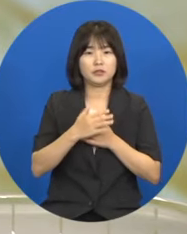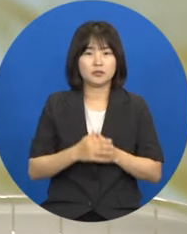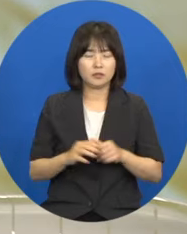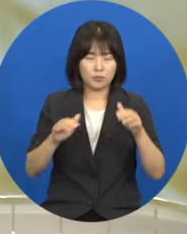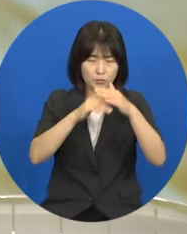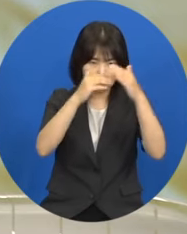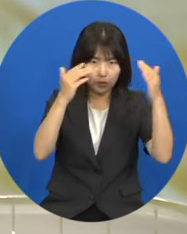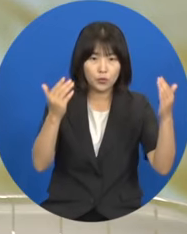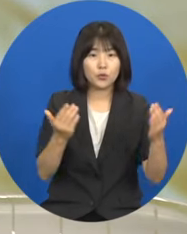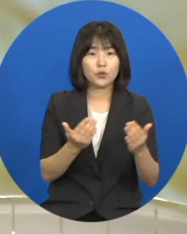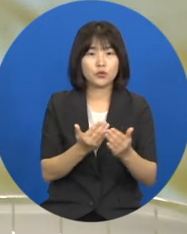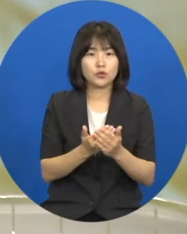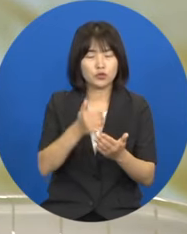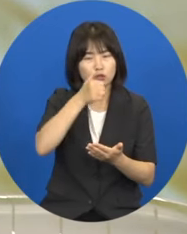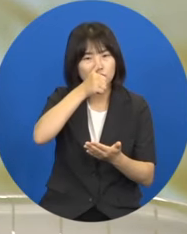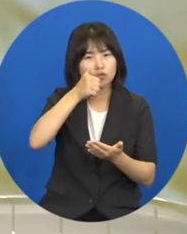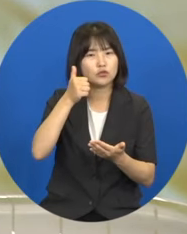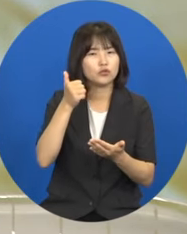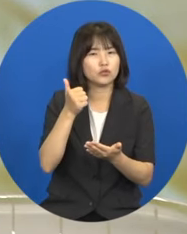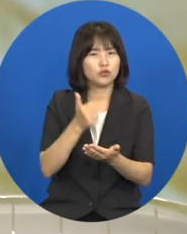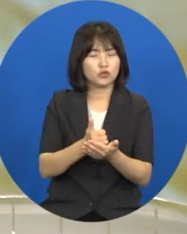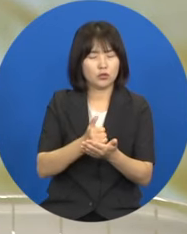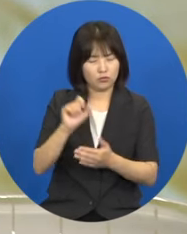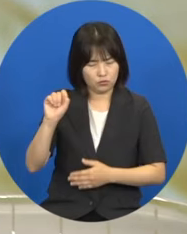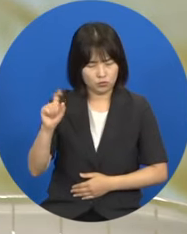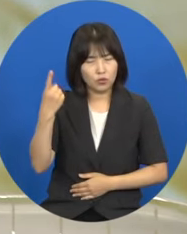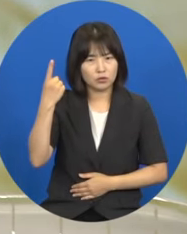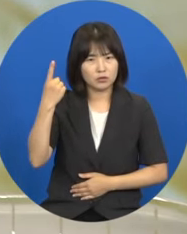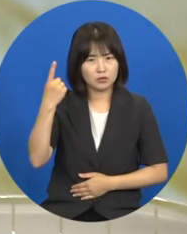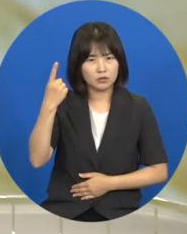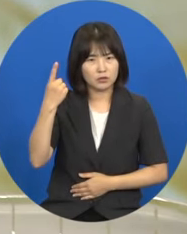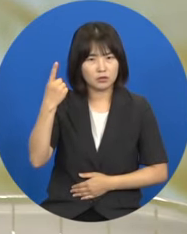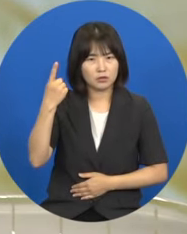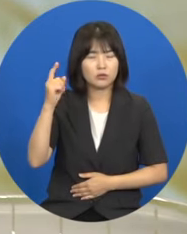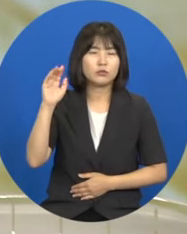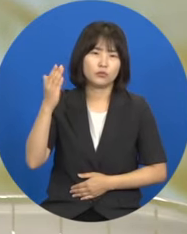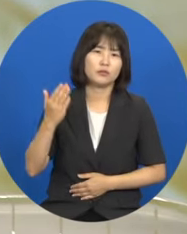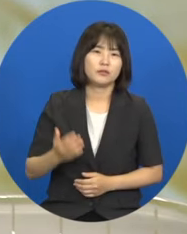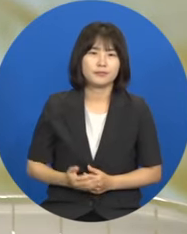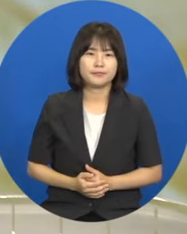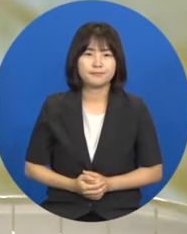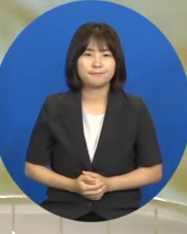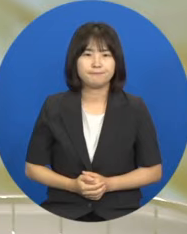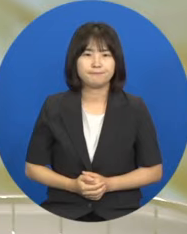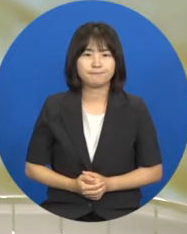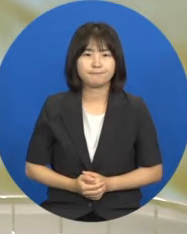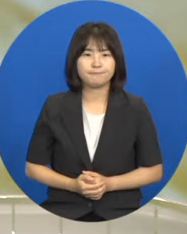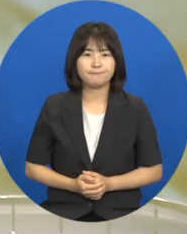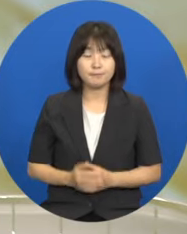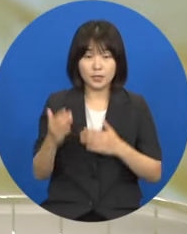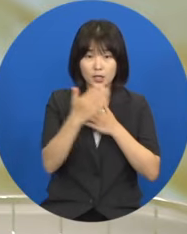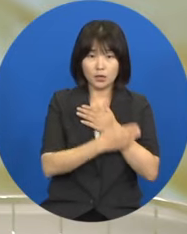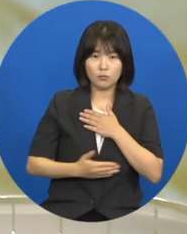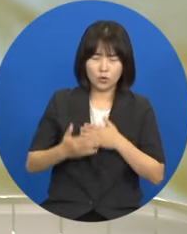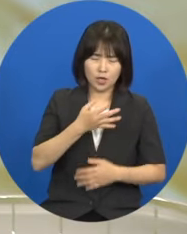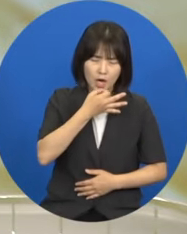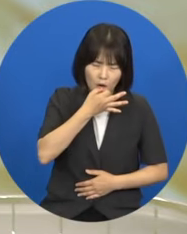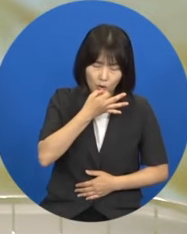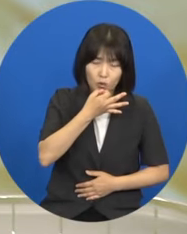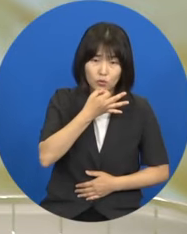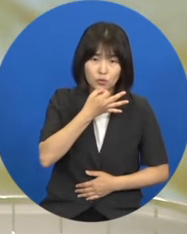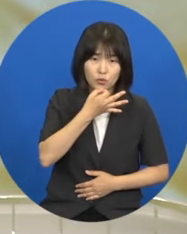모든 죄의 원인이 되기도 합니다. 몸의 욕구와